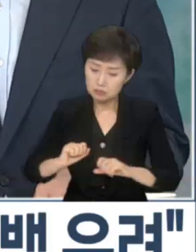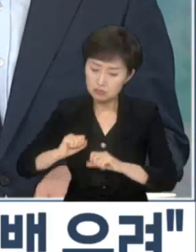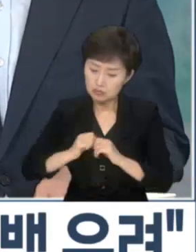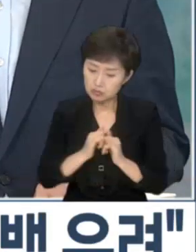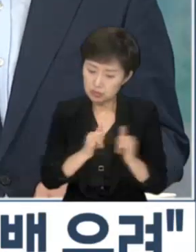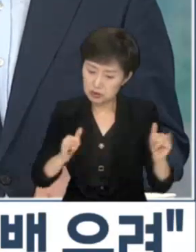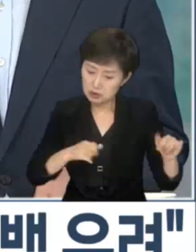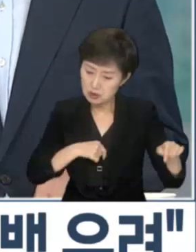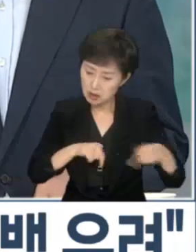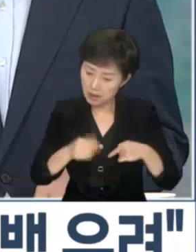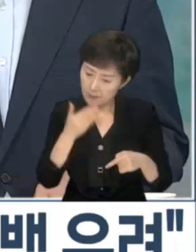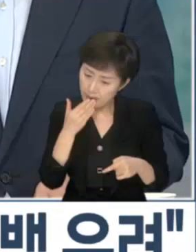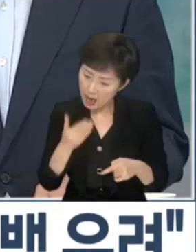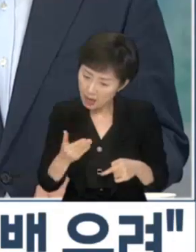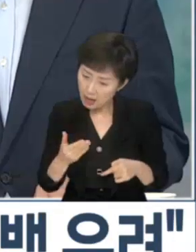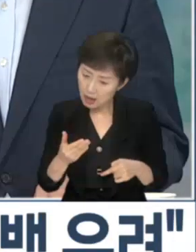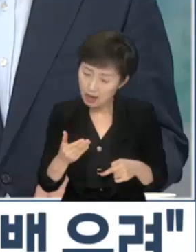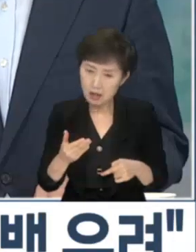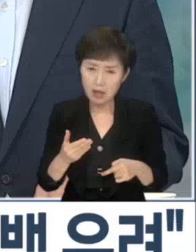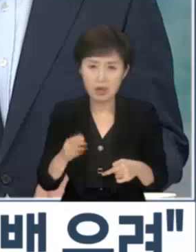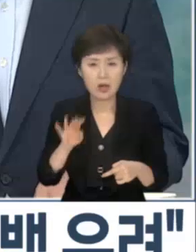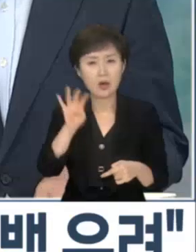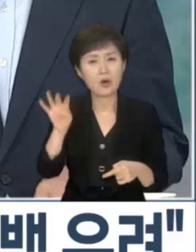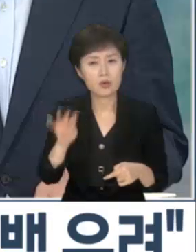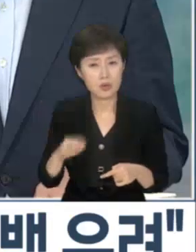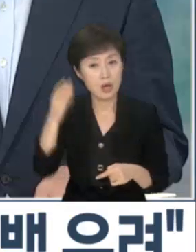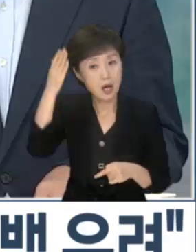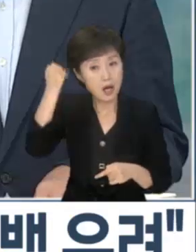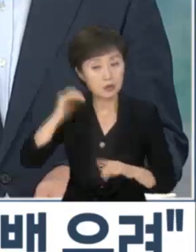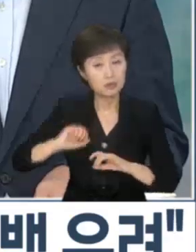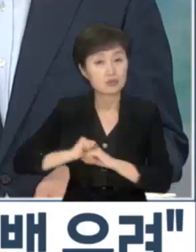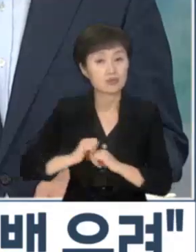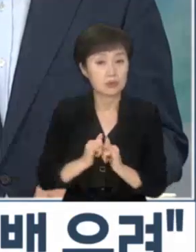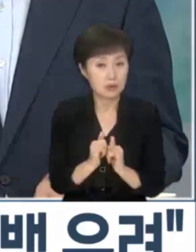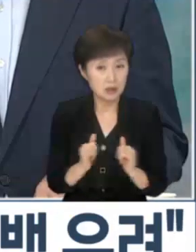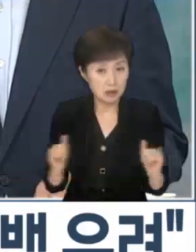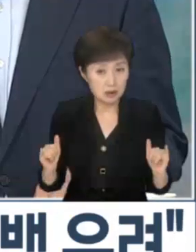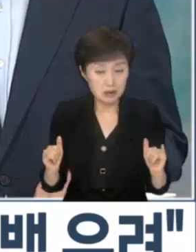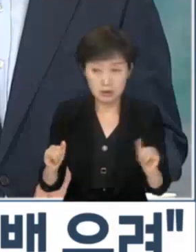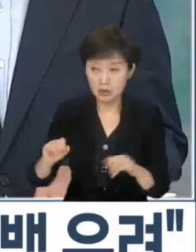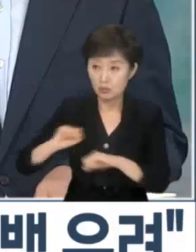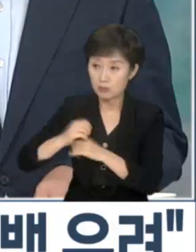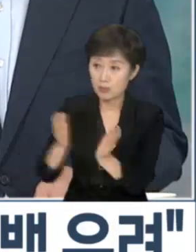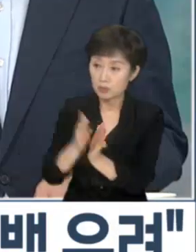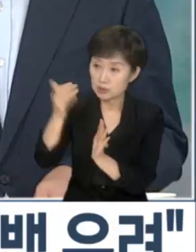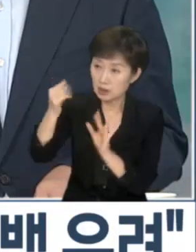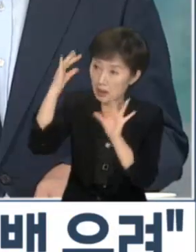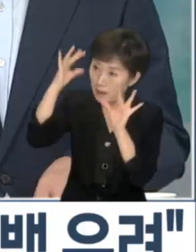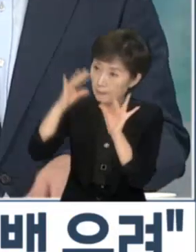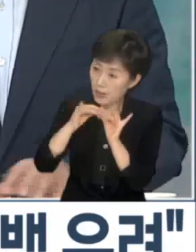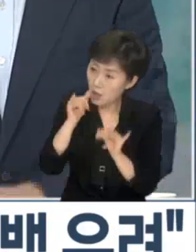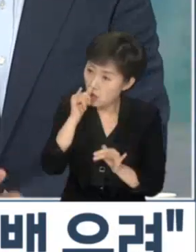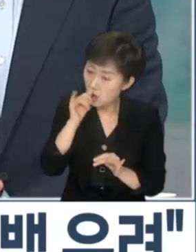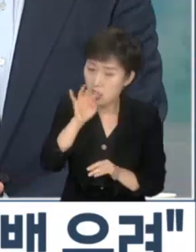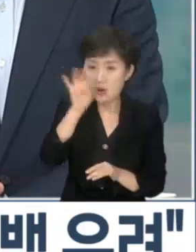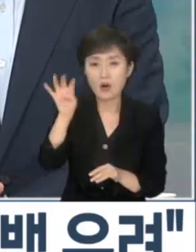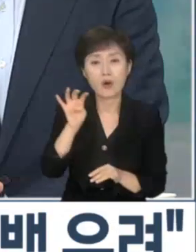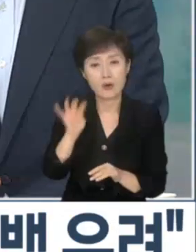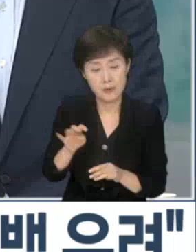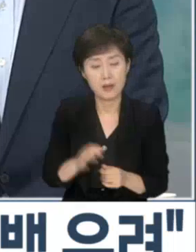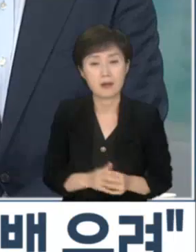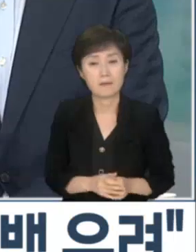생각인지 글쎄요 과연 우리 병사들이 우리 군인들이 거기에 대해서 동의할까요 저는